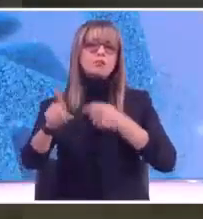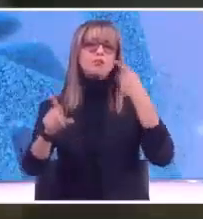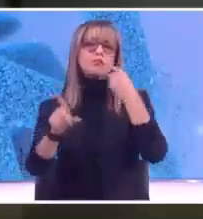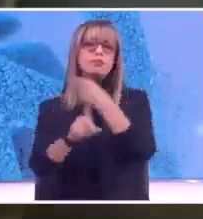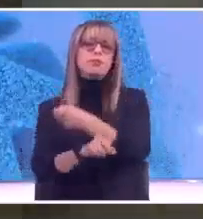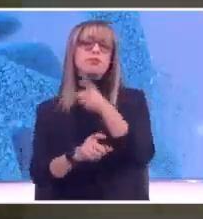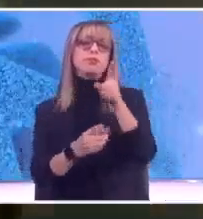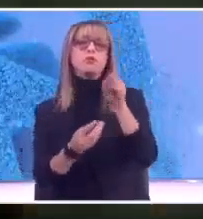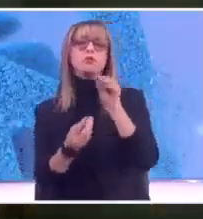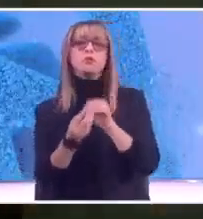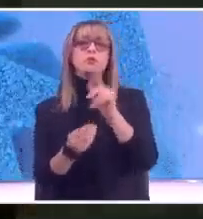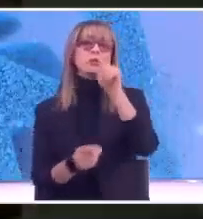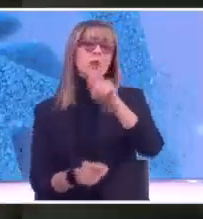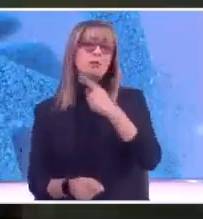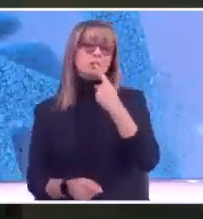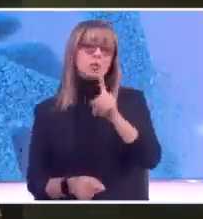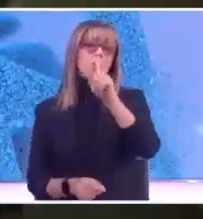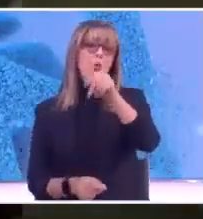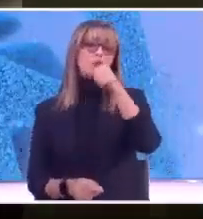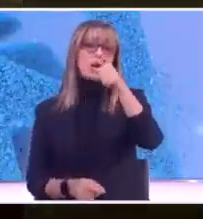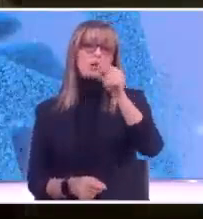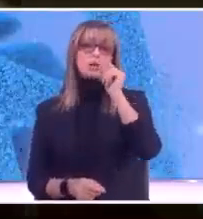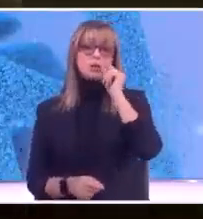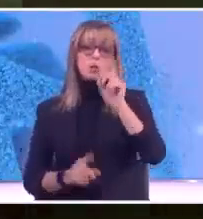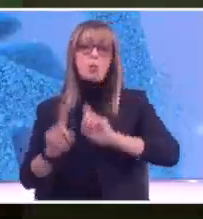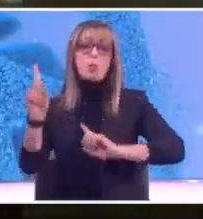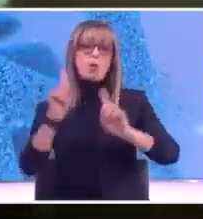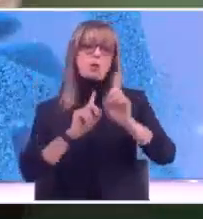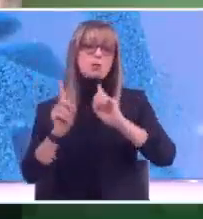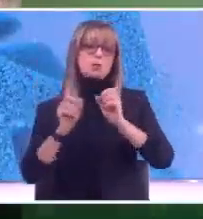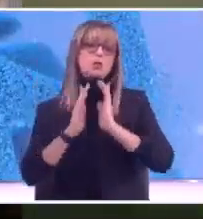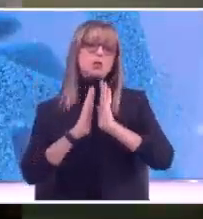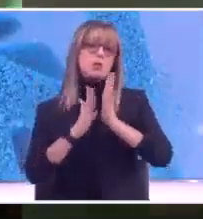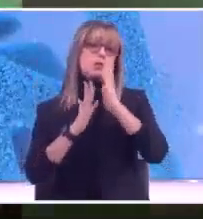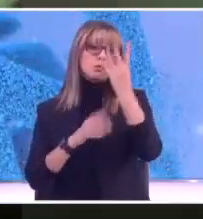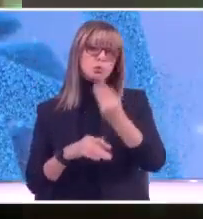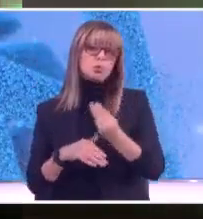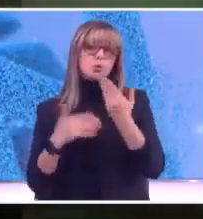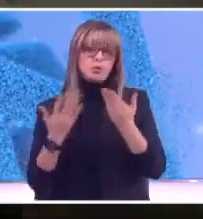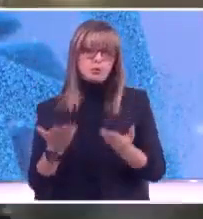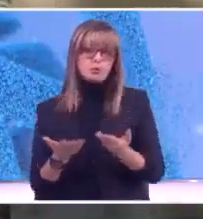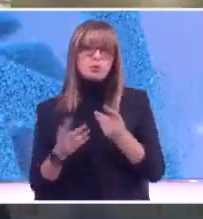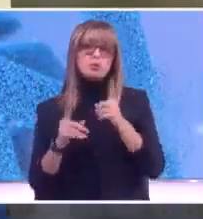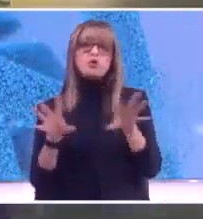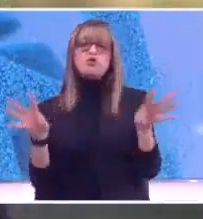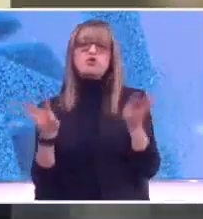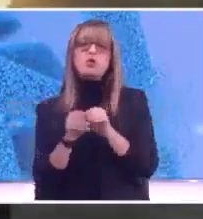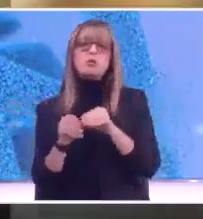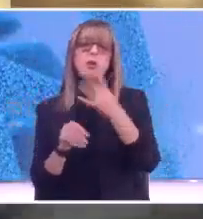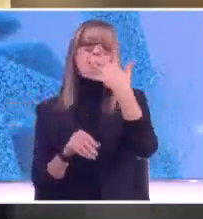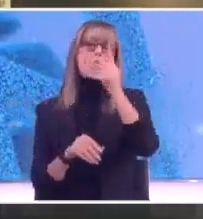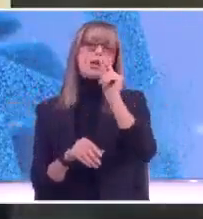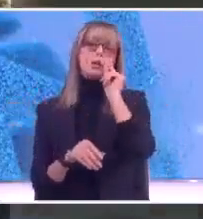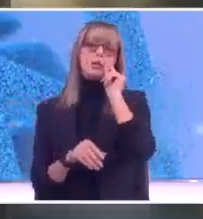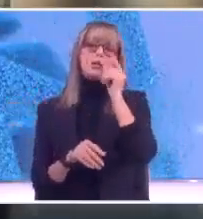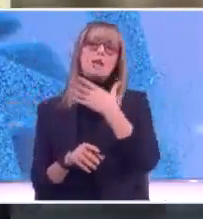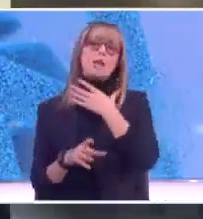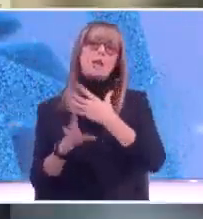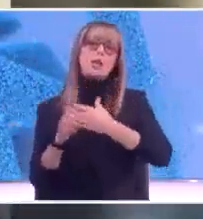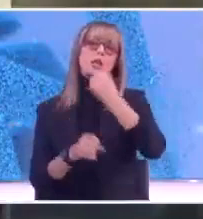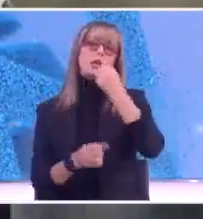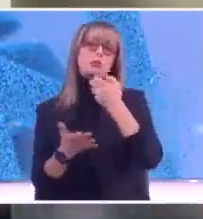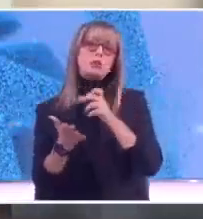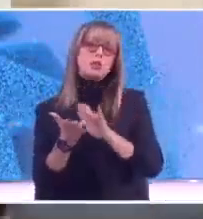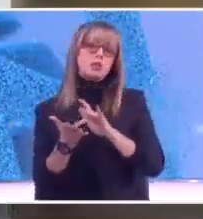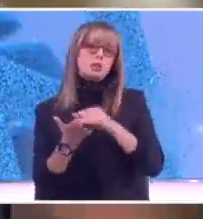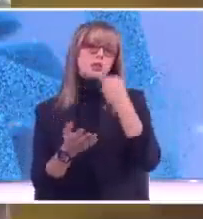öldürmekle suçlanıyorlardı. 16 kişi yargılanıyordu aslında bu kapsamda, ancak toplamda 5 kişiye idam cezası